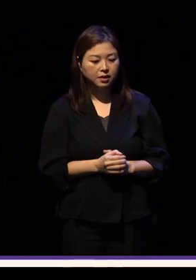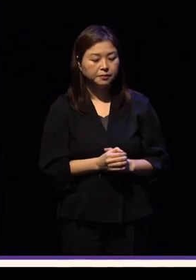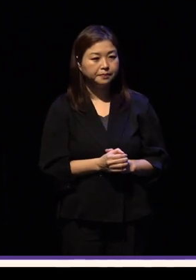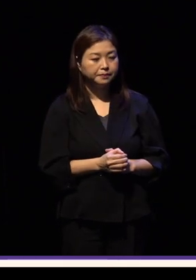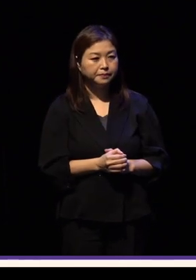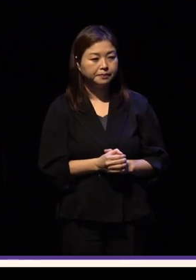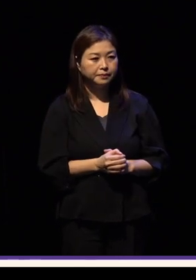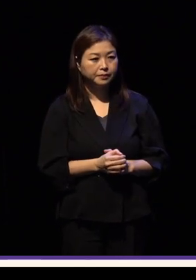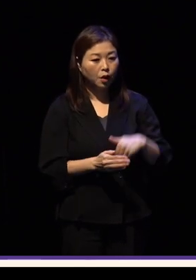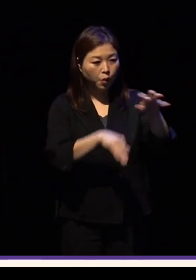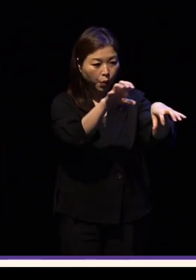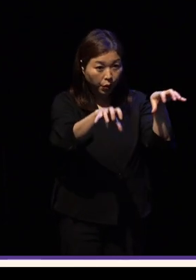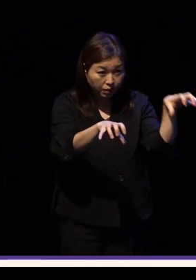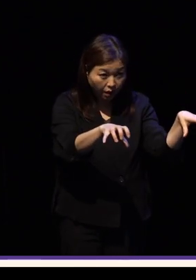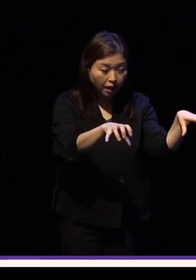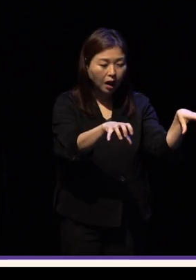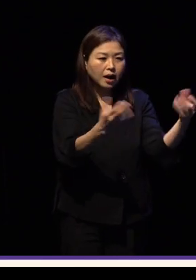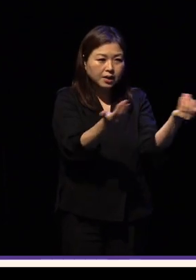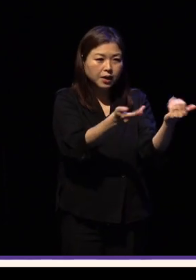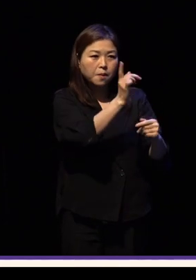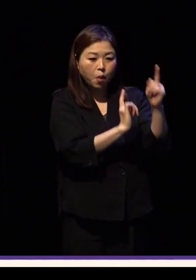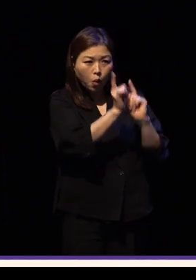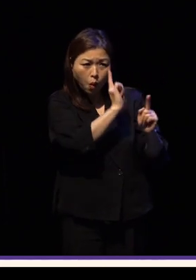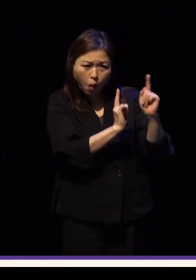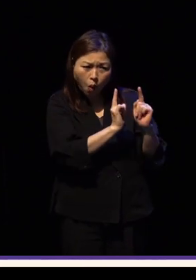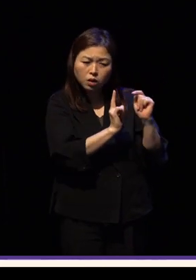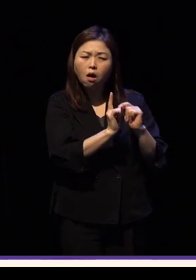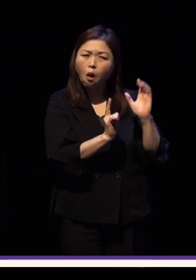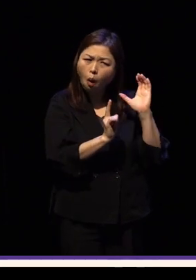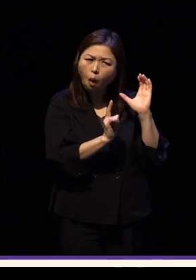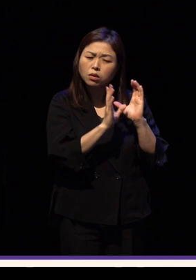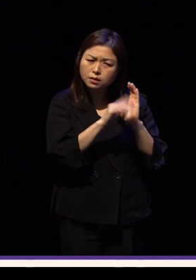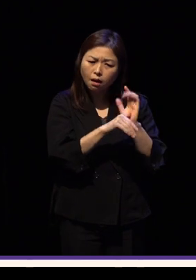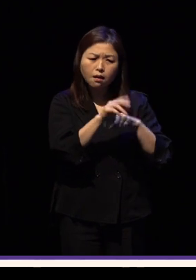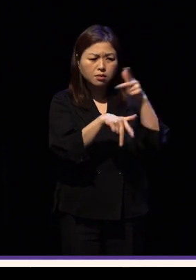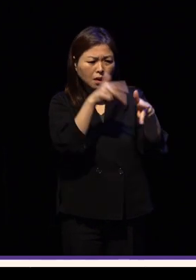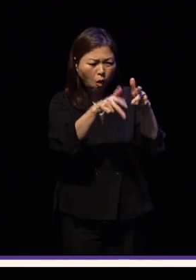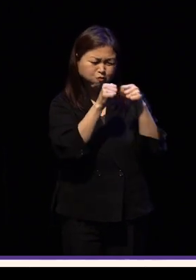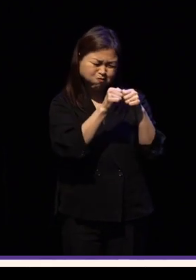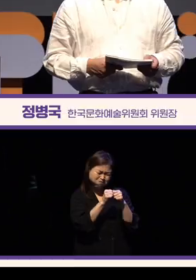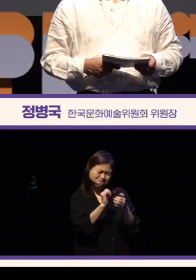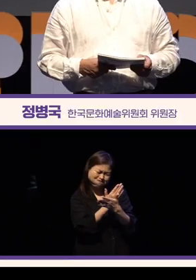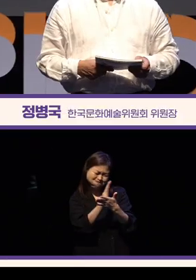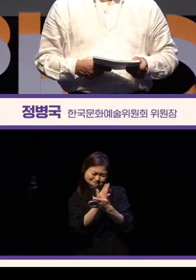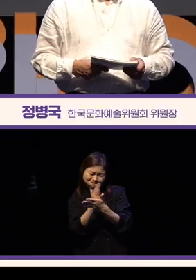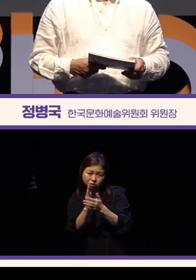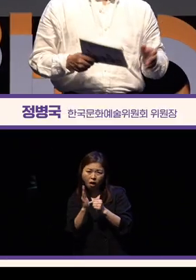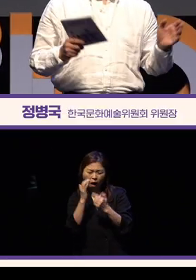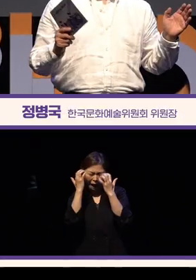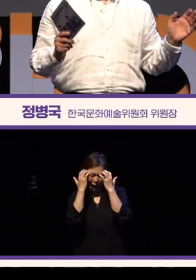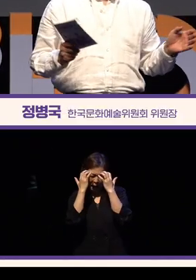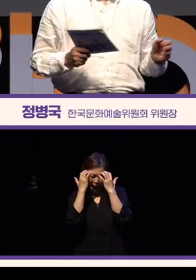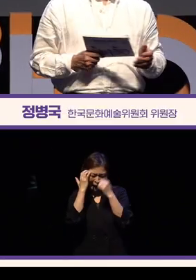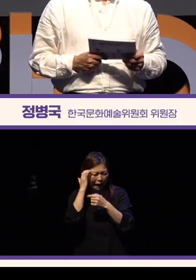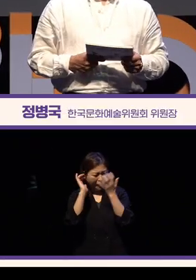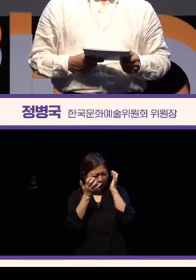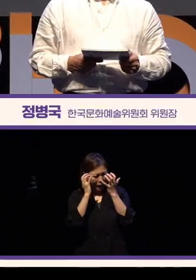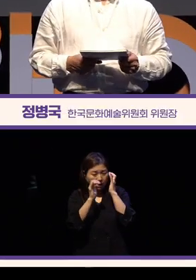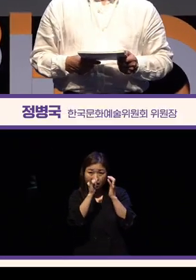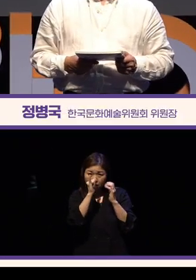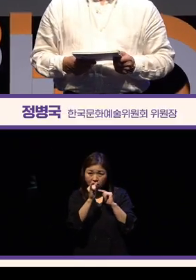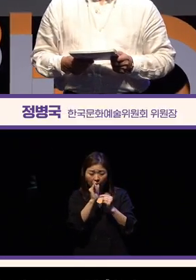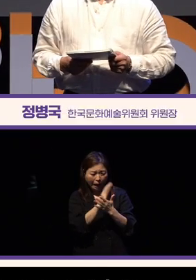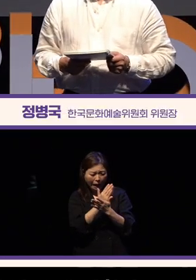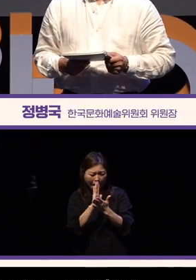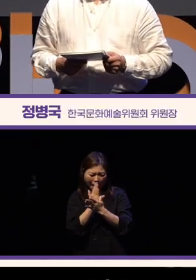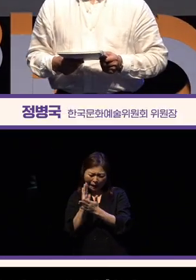통해서 많은 의견들이 너무 사업들이 세분화되어 있고 복잡하다, 너무 많이 나눠져